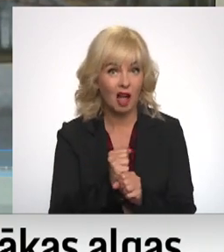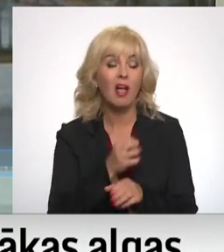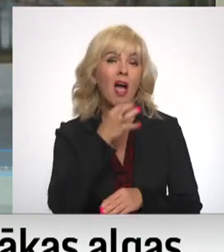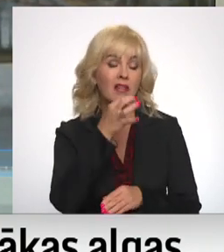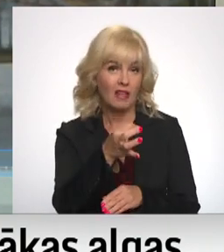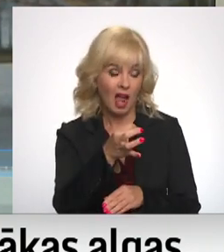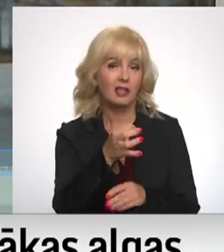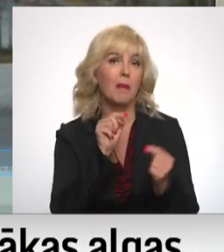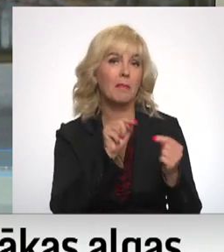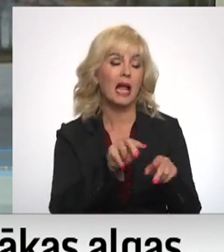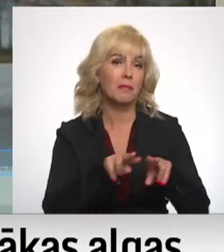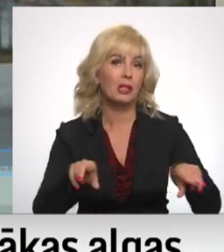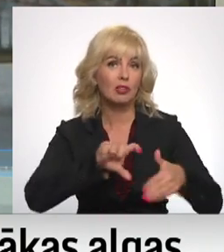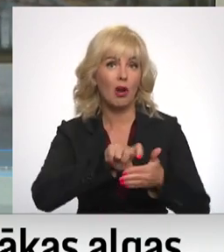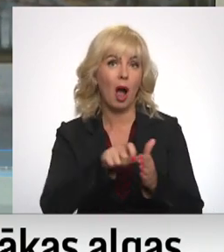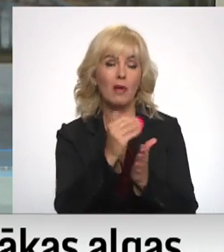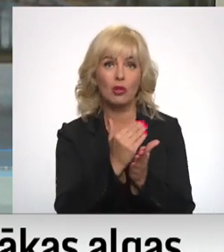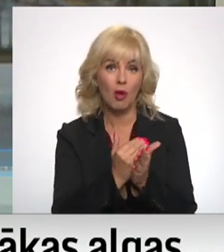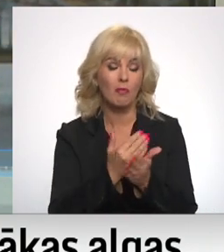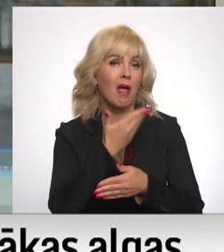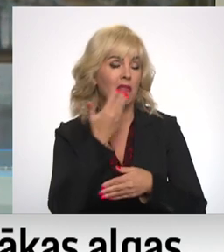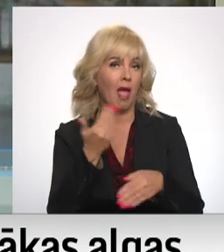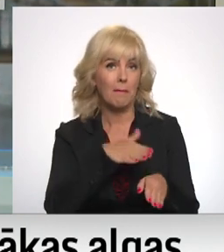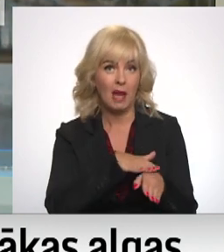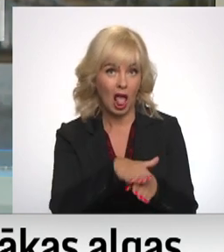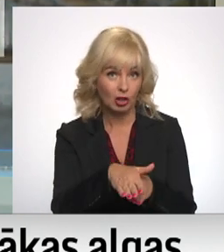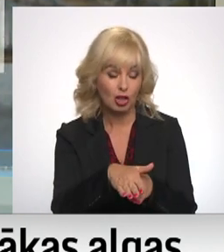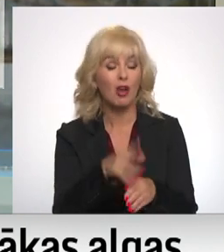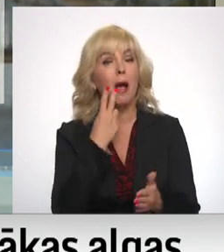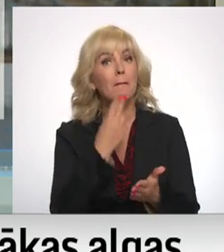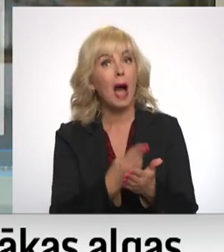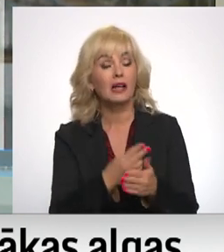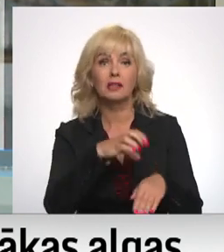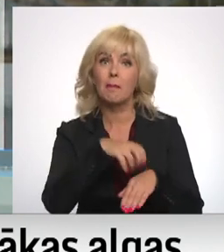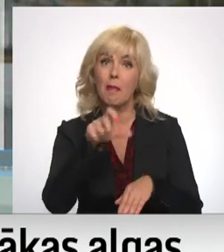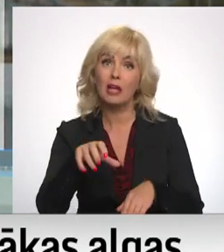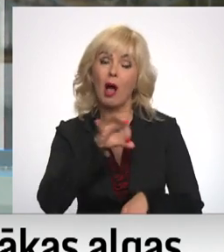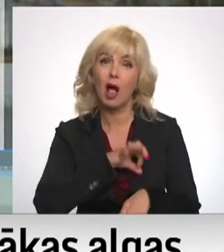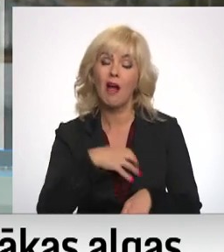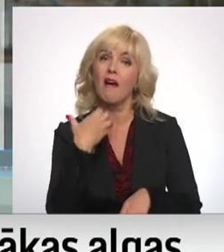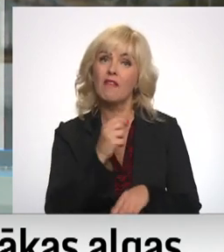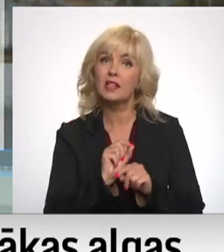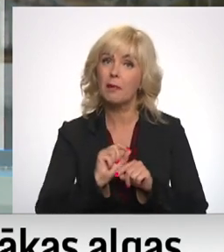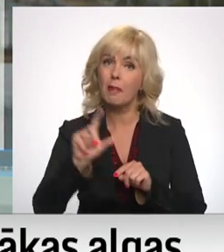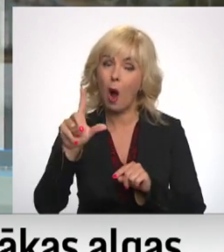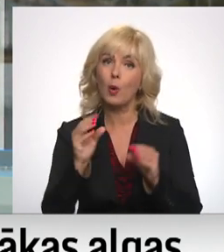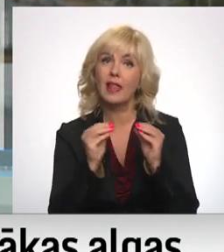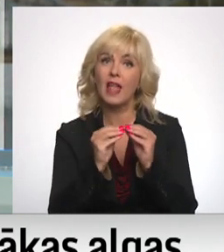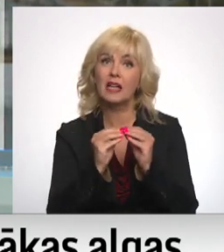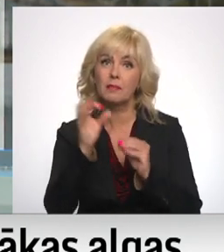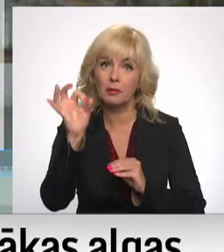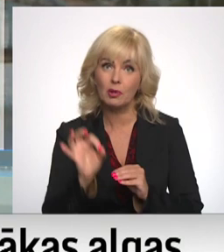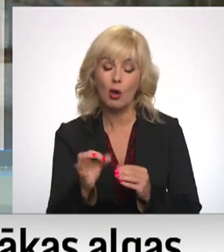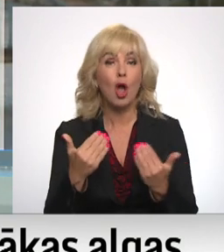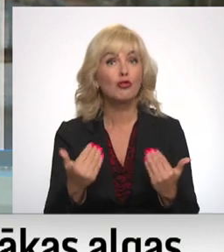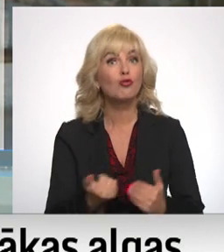nostāju pret ministru kabineta noteikumu nepildīšanu. Tie parāds, ka mediķu algām bija jāpieaug par 10% jau